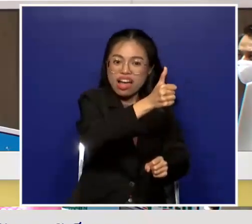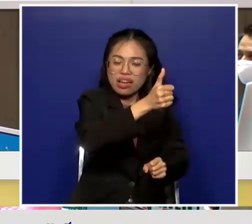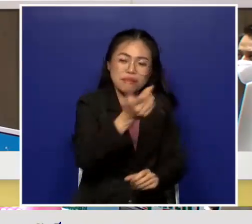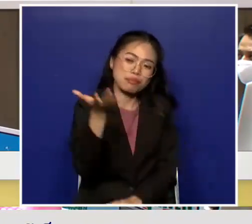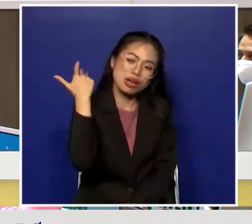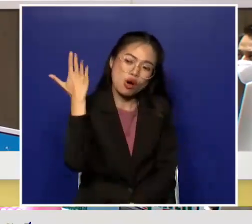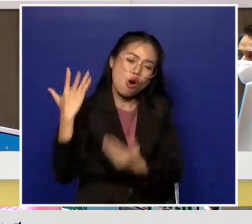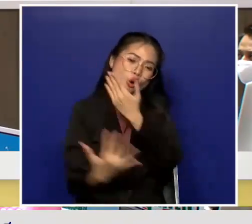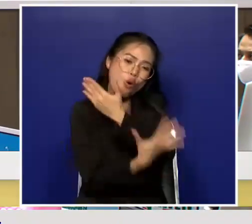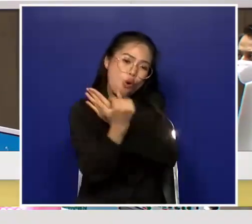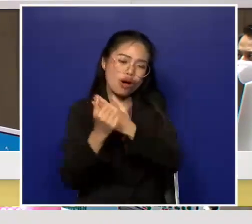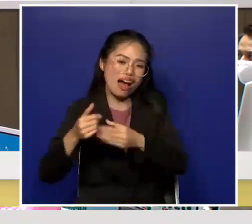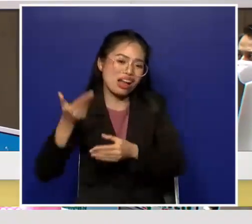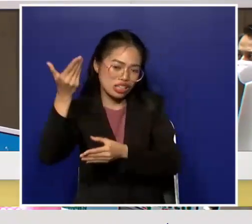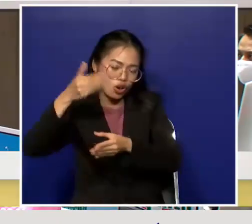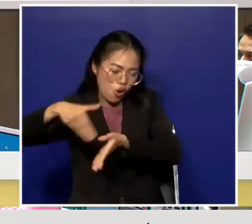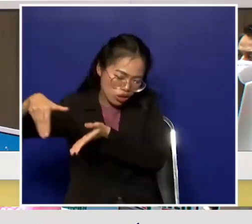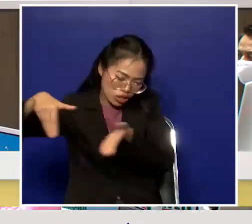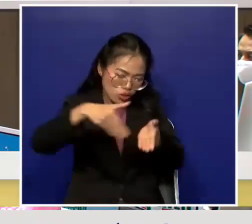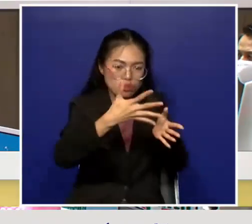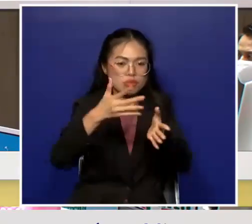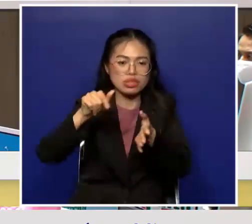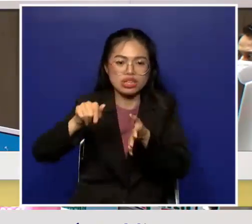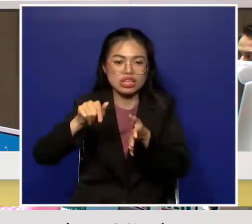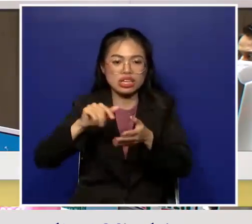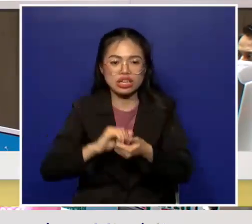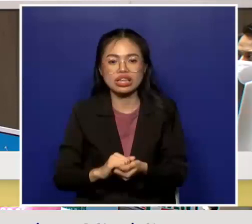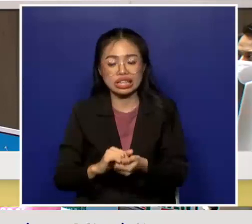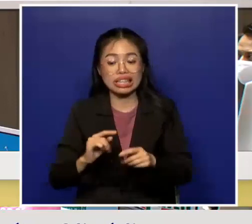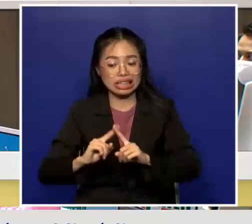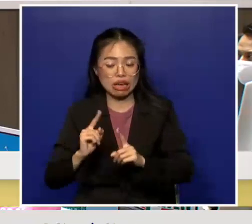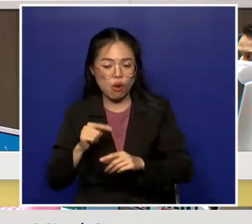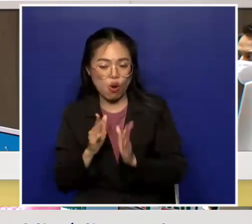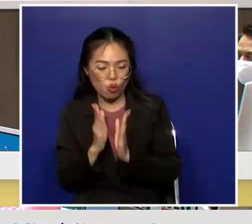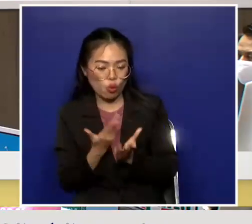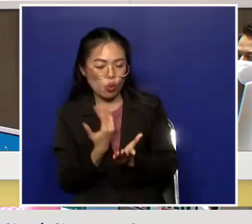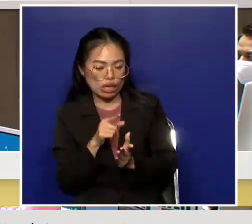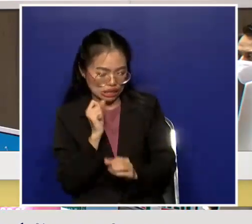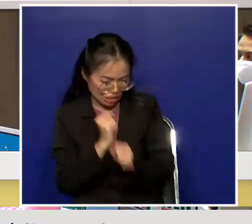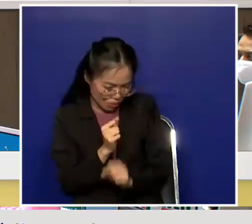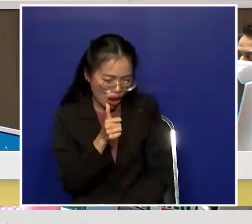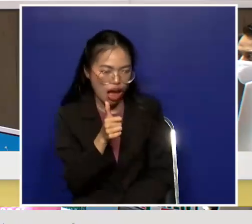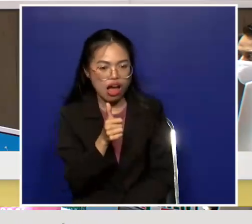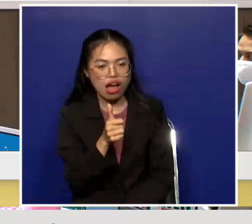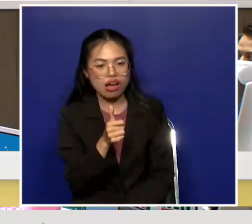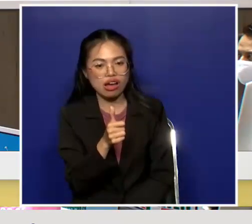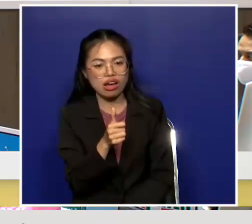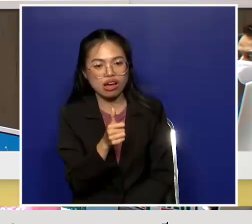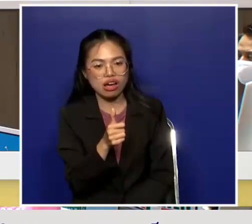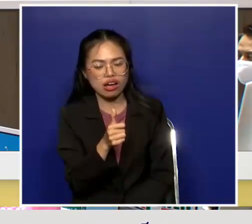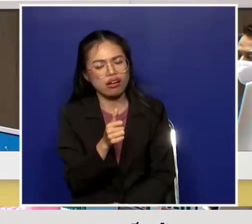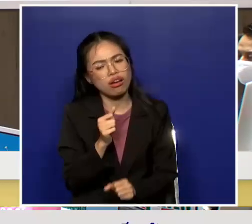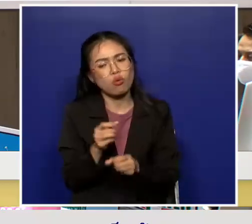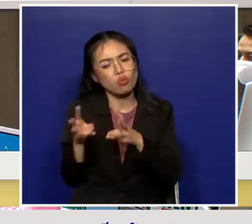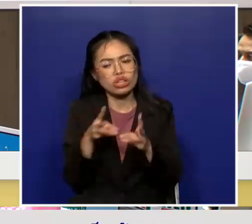มีโอกาสและไม่มีศักยภาพที่จะตัดถนนผ่านแต่เขาก็เอาผ่านเข้าไปจนได้แล้วผ่านยังไงครับ